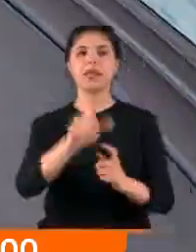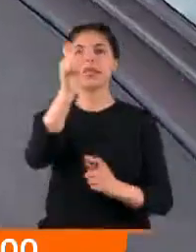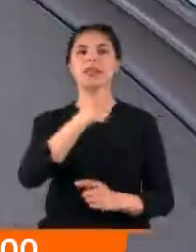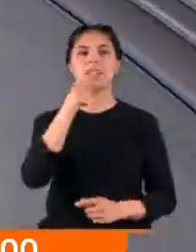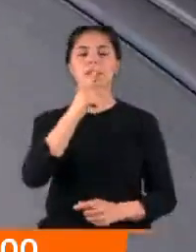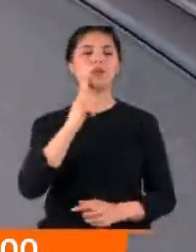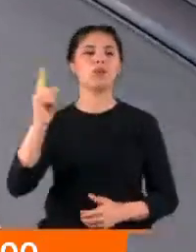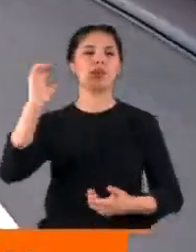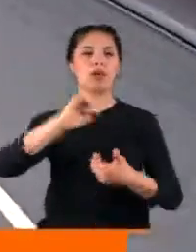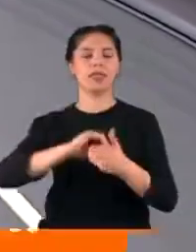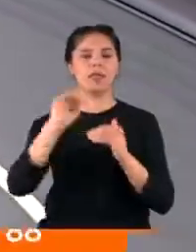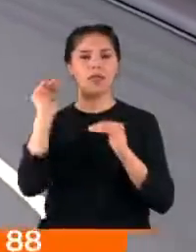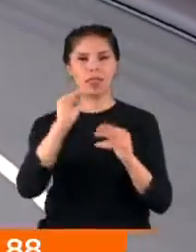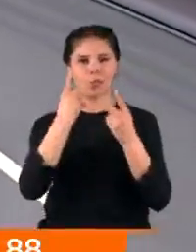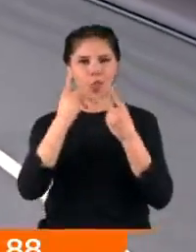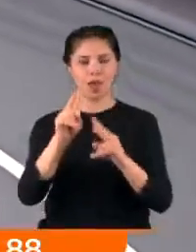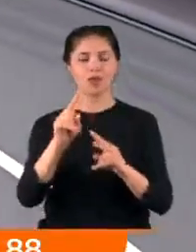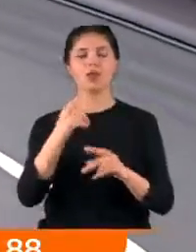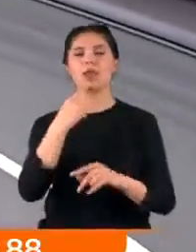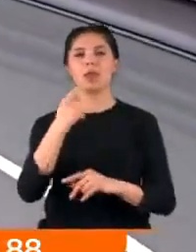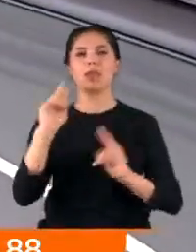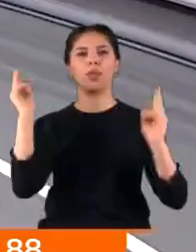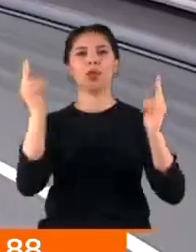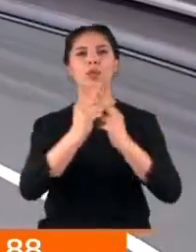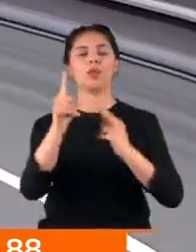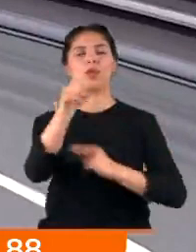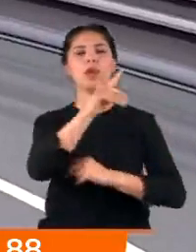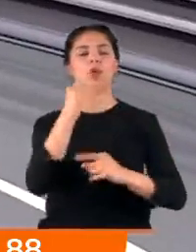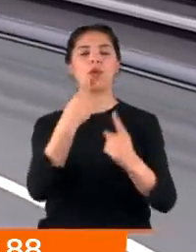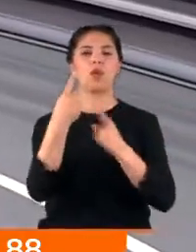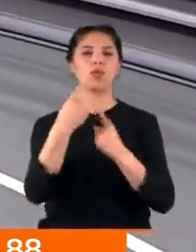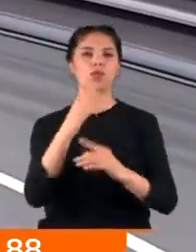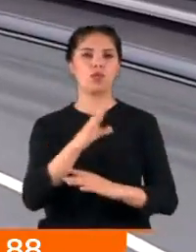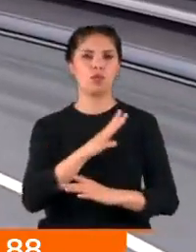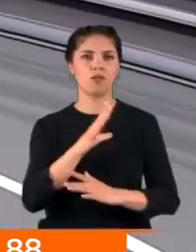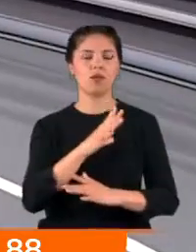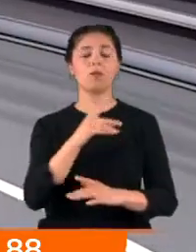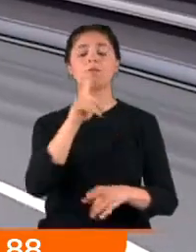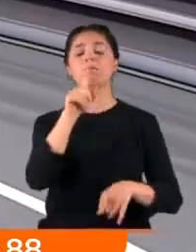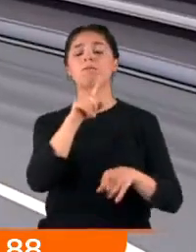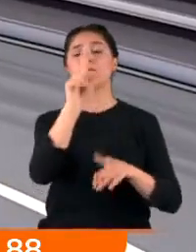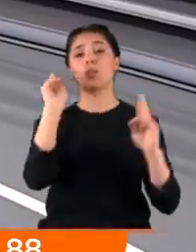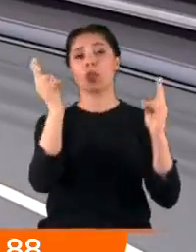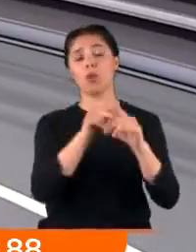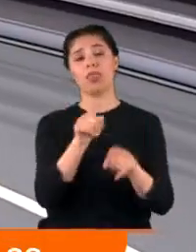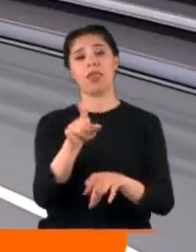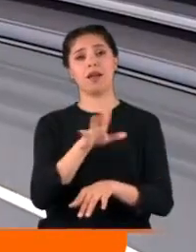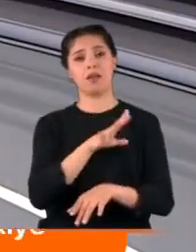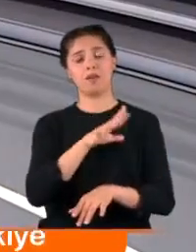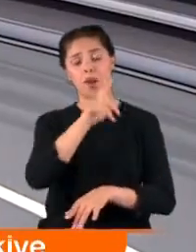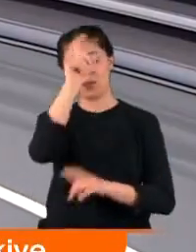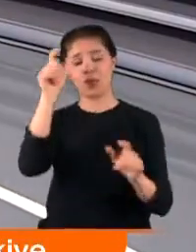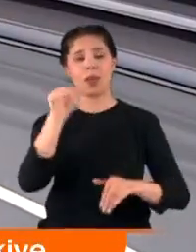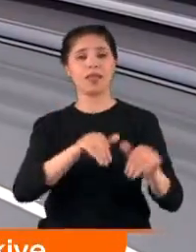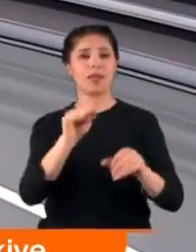Sinan Oğan'ın Cumhur İttifakı'na desteğini açıklaması dünya medyasının da manşetleri arasında. Çünkü çok yakından takip ediyorlar gerçekten de Türkiye'deki